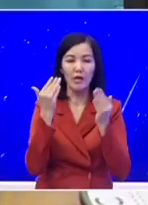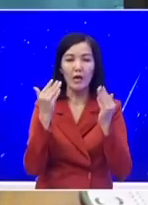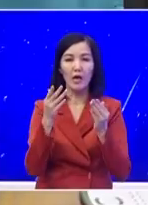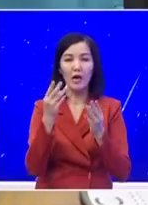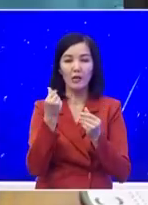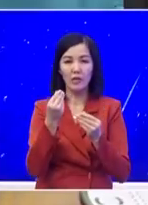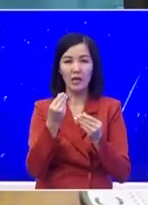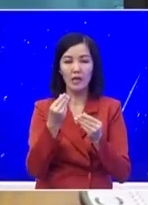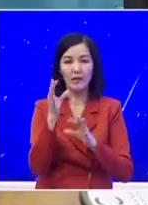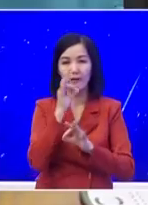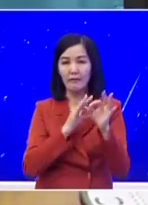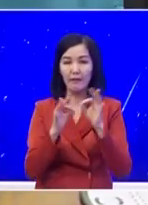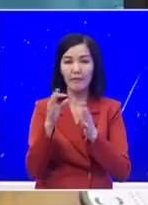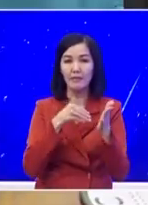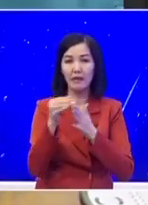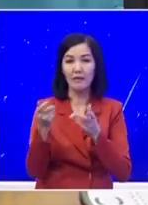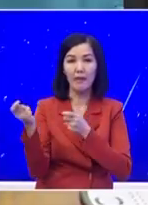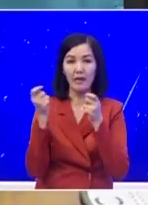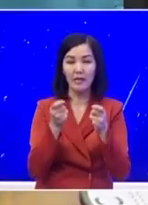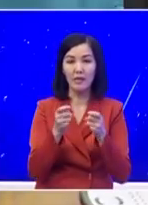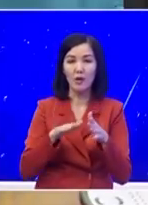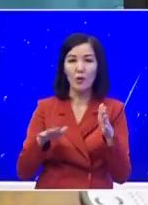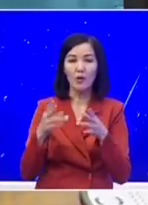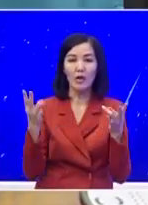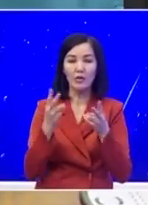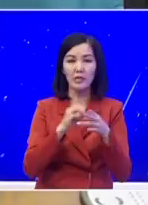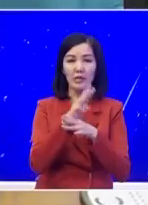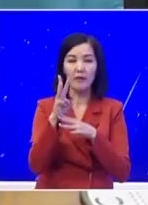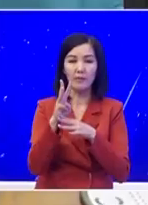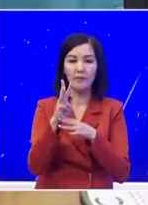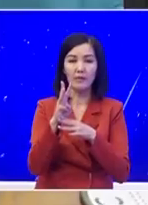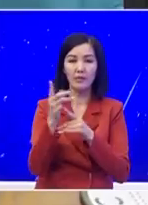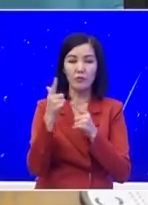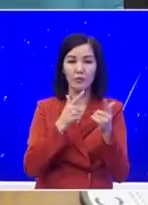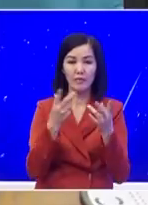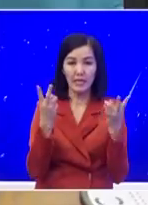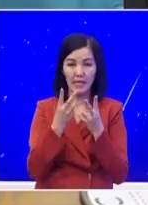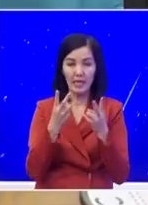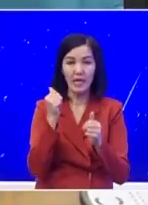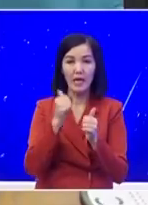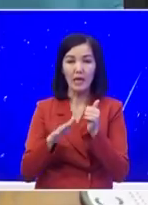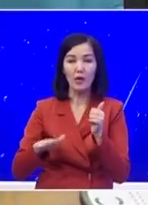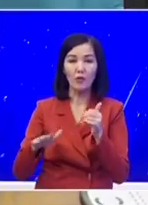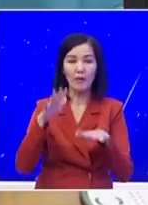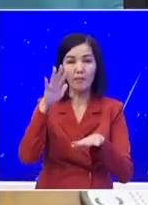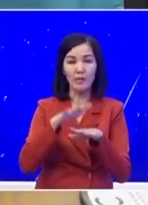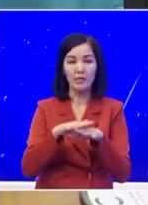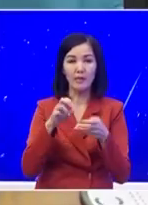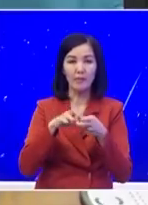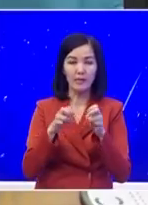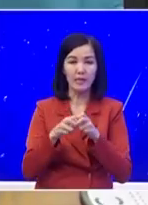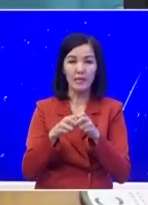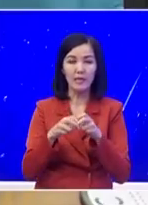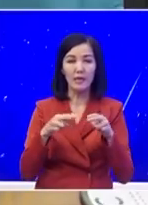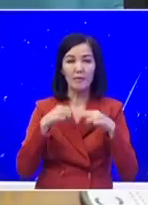ақшаға науқастардың дәрі-дәрмегі алынады. Біз өңірімізді қажетті дәрілермен қамтамасыз етуіміз керек. Әр аудан басшылары осы мәселені басты